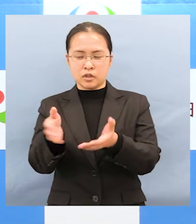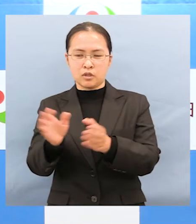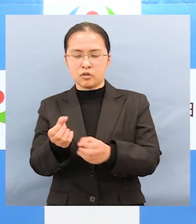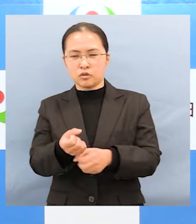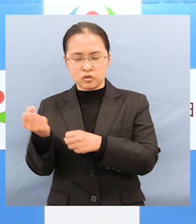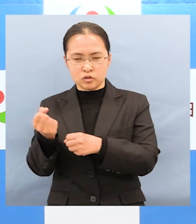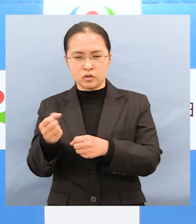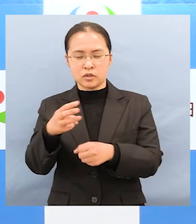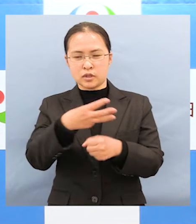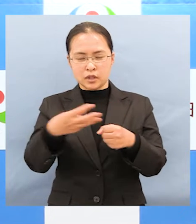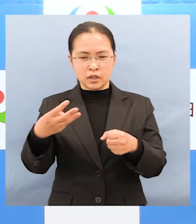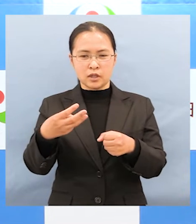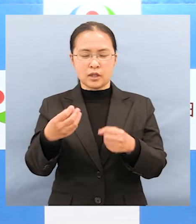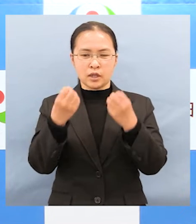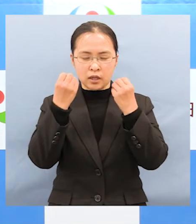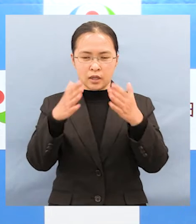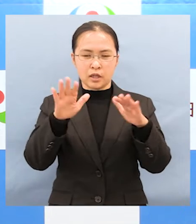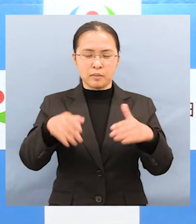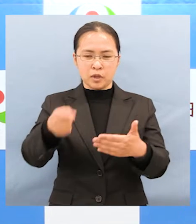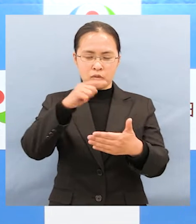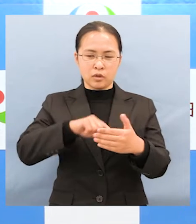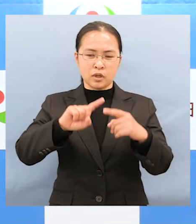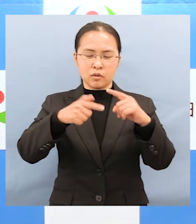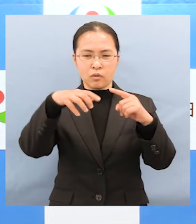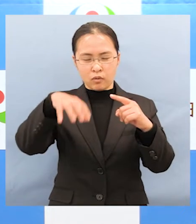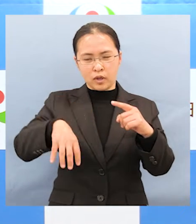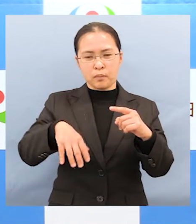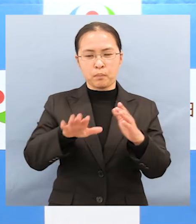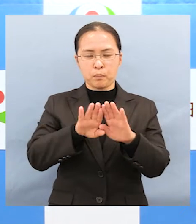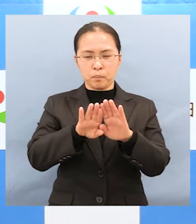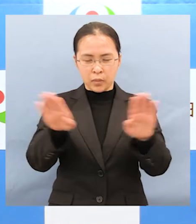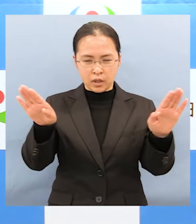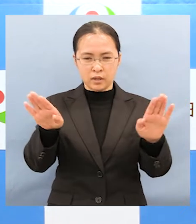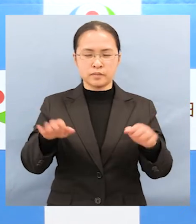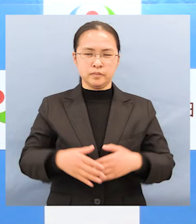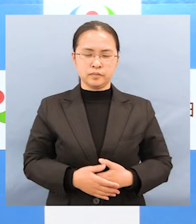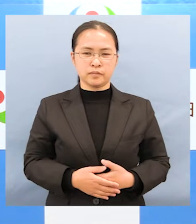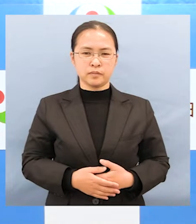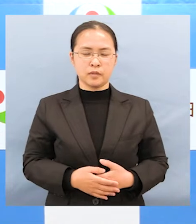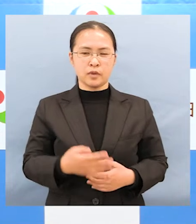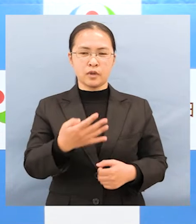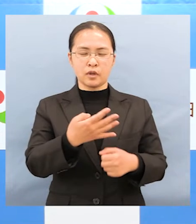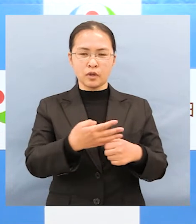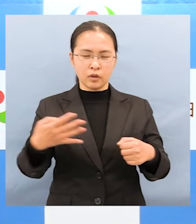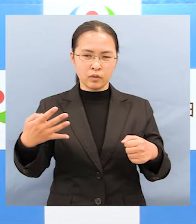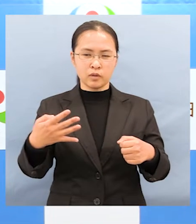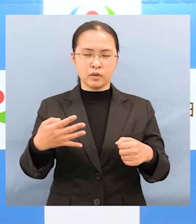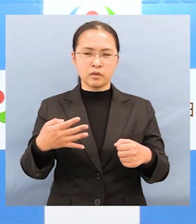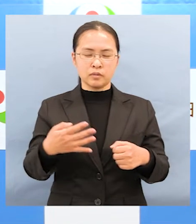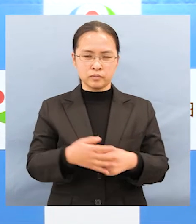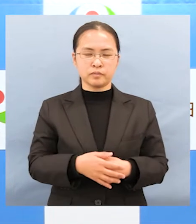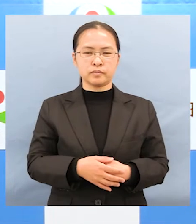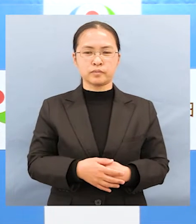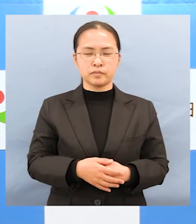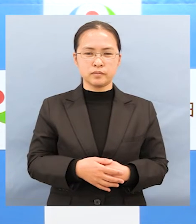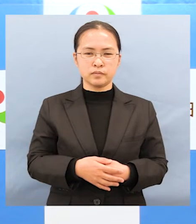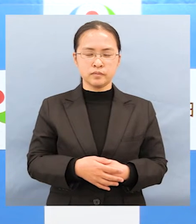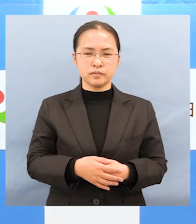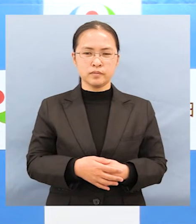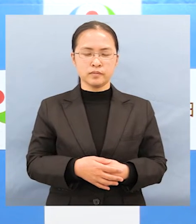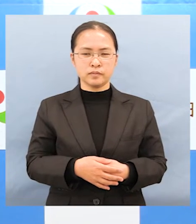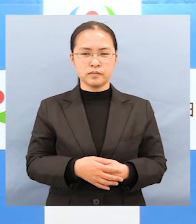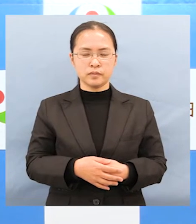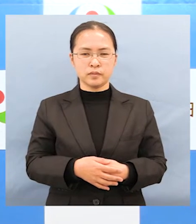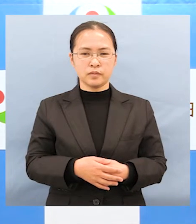定、そして第3位が新しくなった今の浦公園がオープンということになりました。重大ニュースですから4位以降は